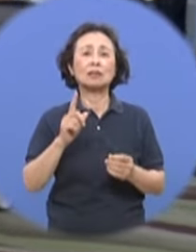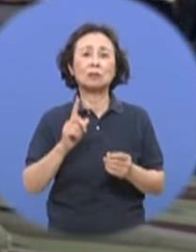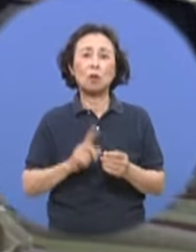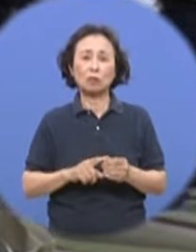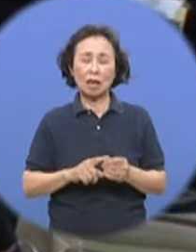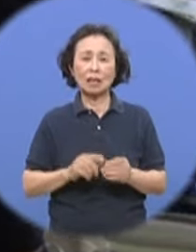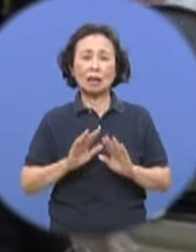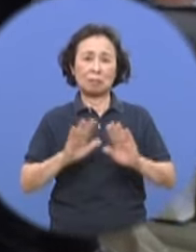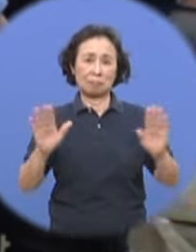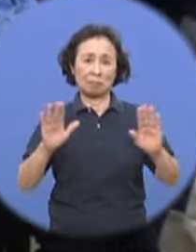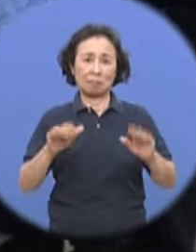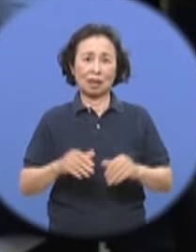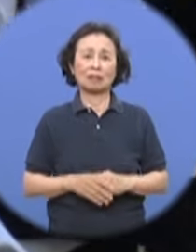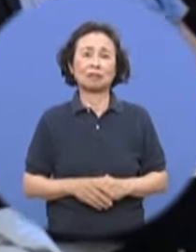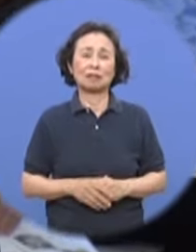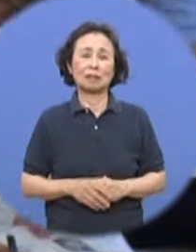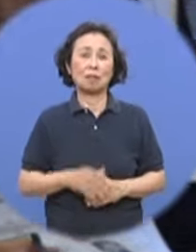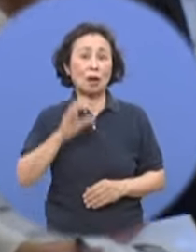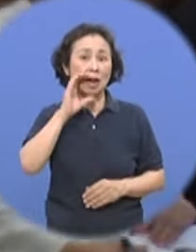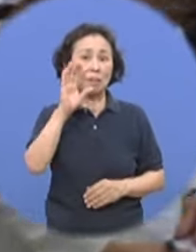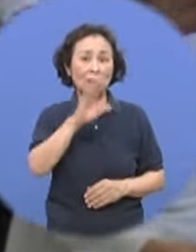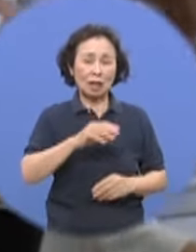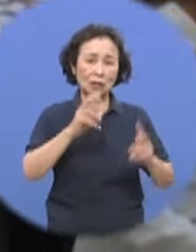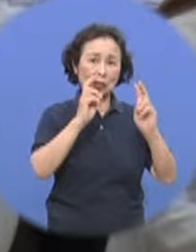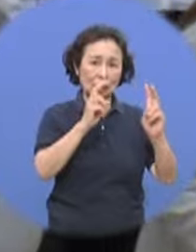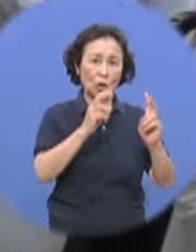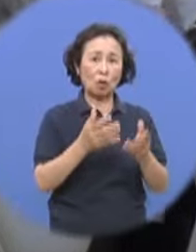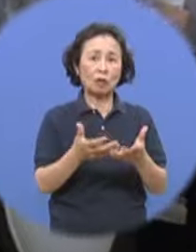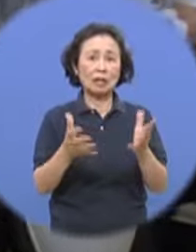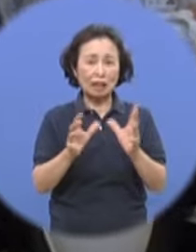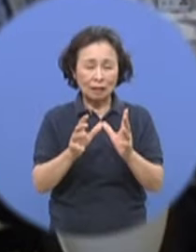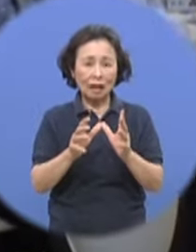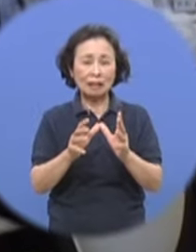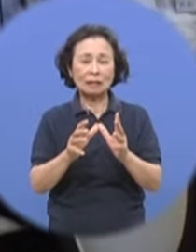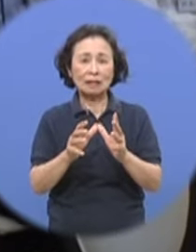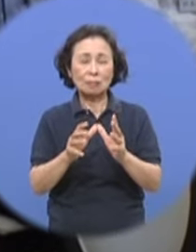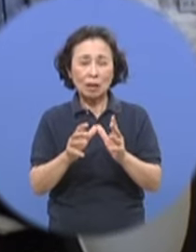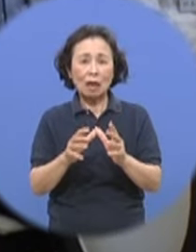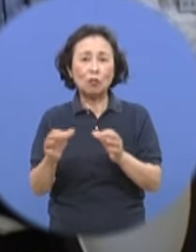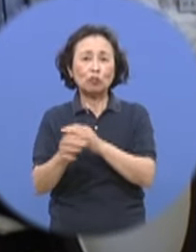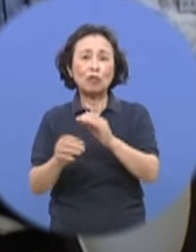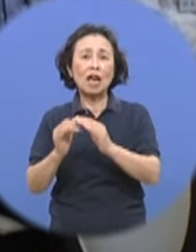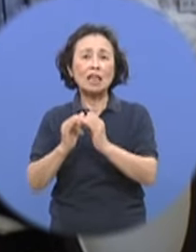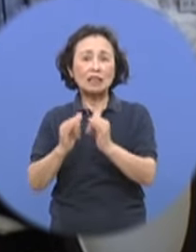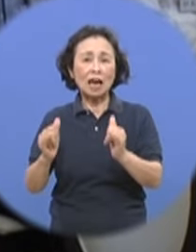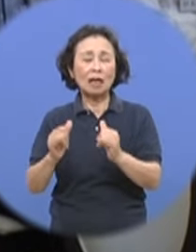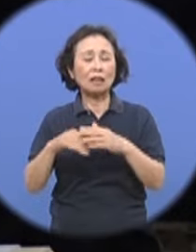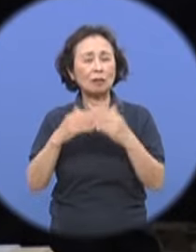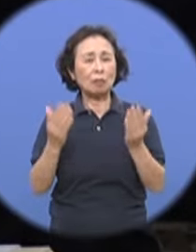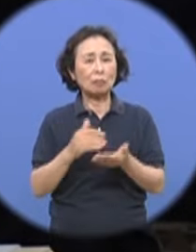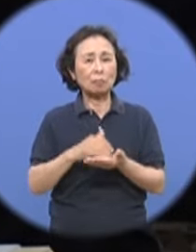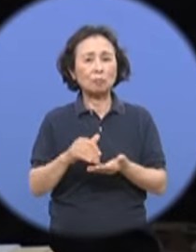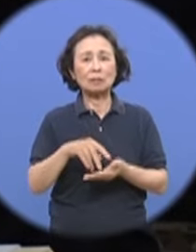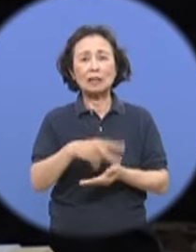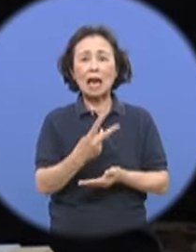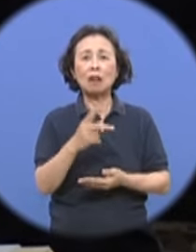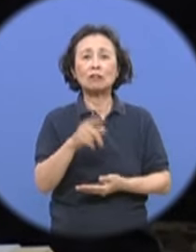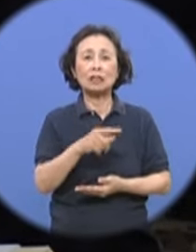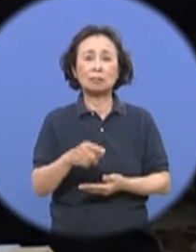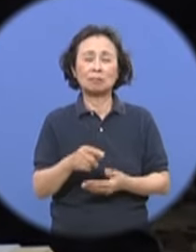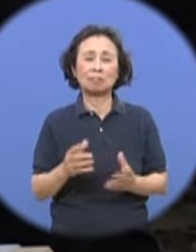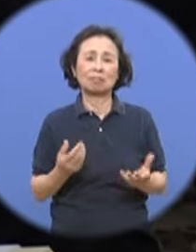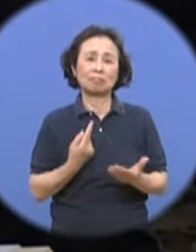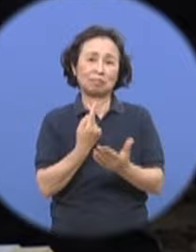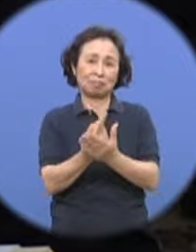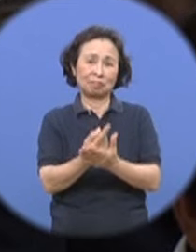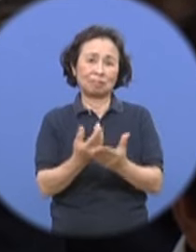たもので県内の企業や団体子ども食堂の運営者などおよそ200人が参加しました。